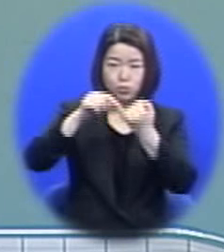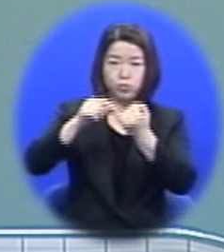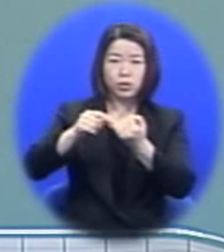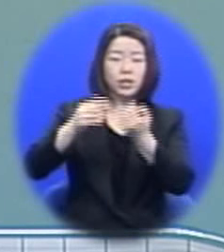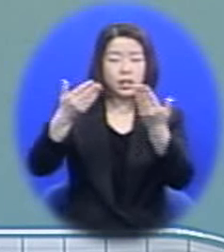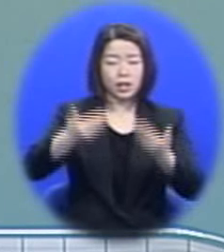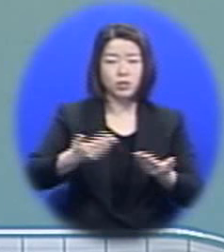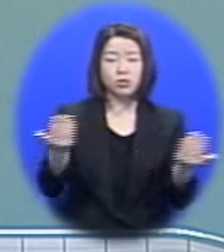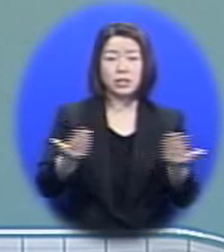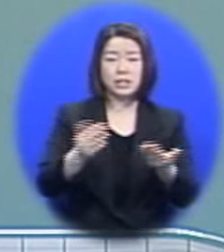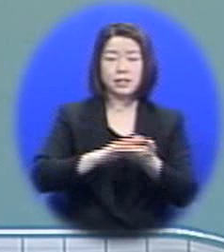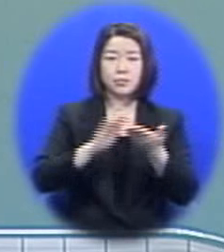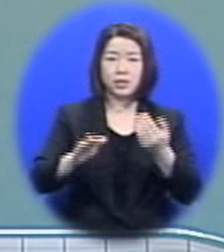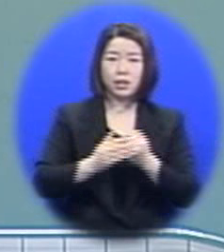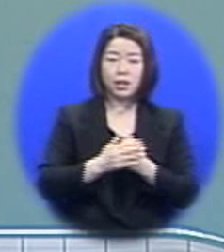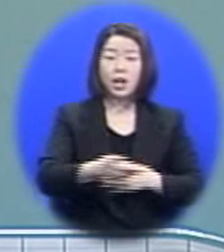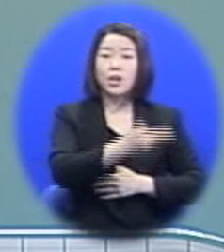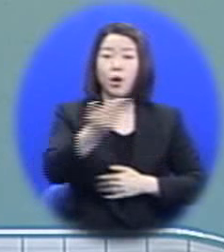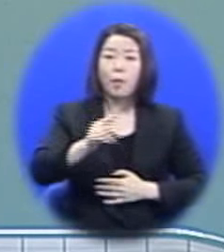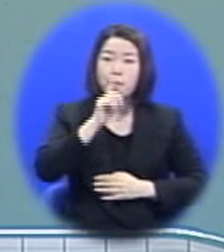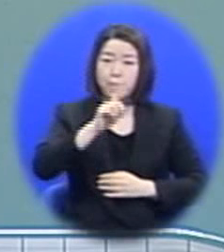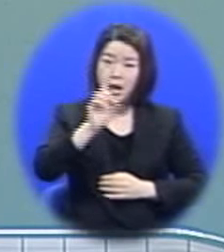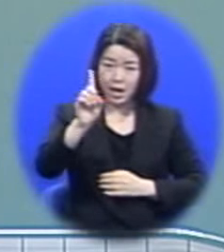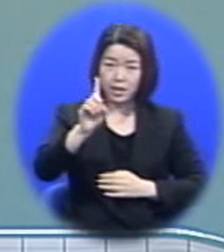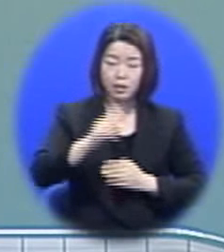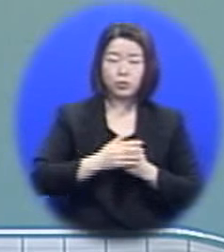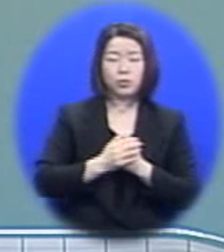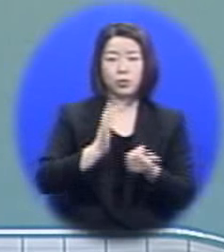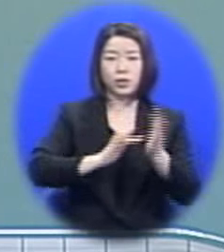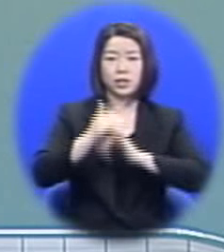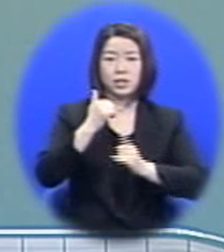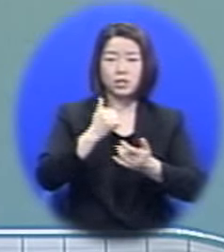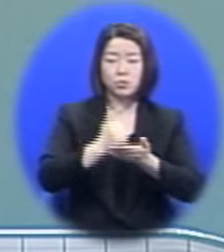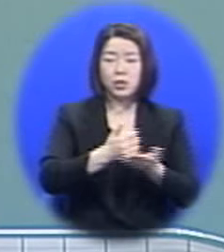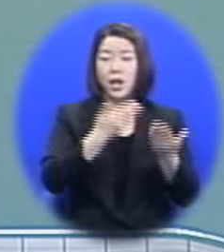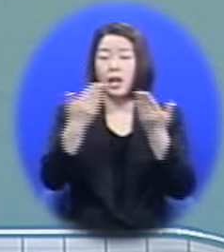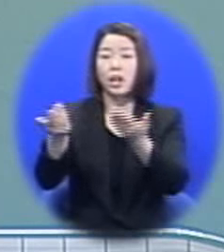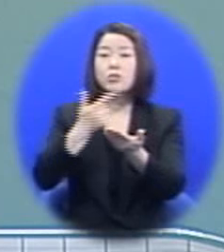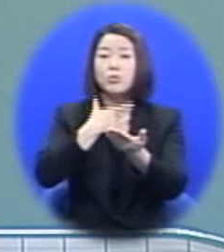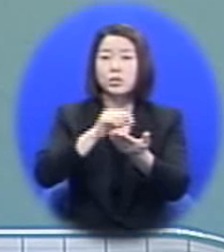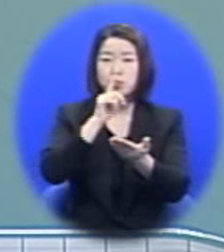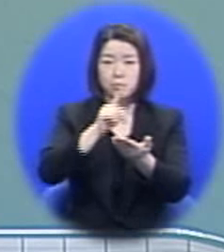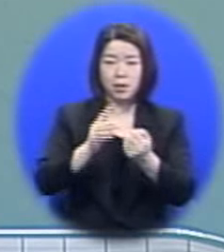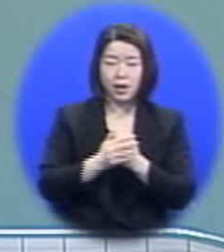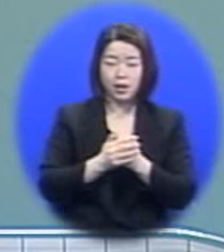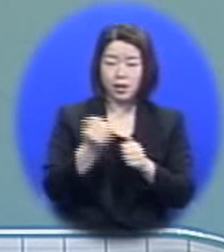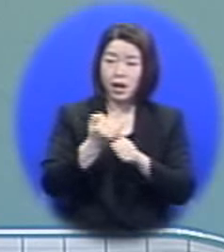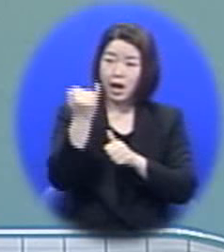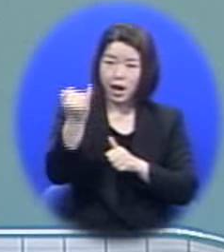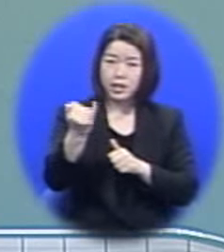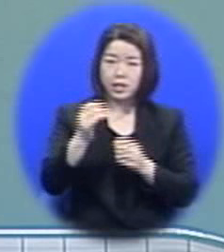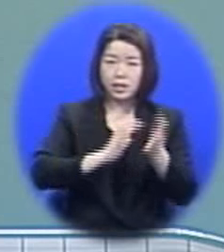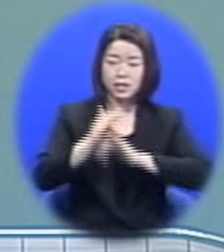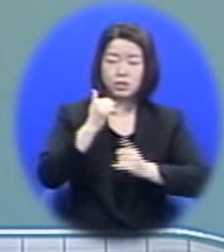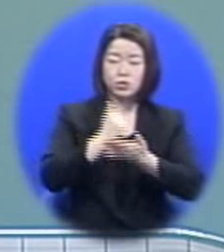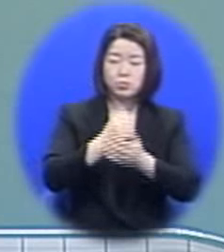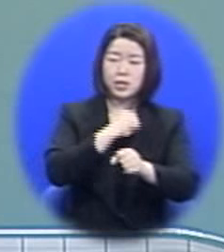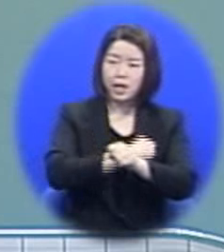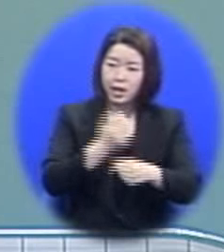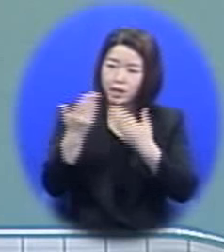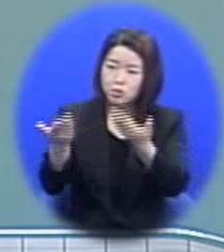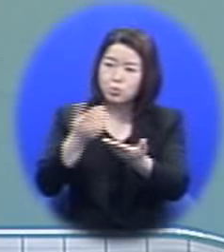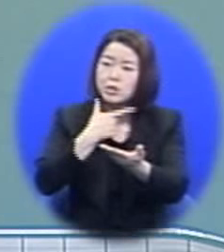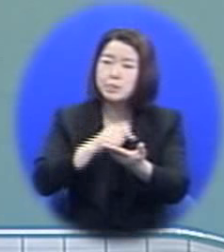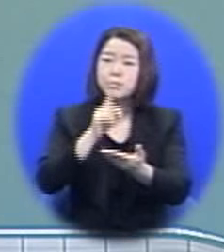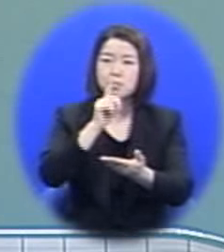거예요. 여러분 말 한 마디도 예수님께서 해 주고 싶은 말 아내에게 정말 예수님이 해 주고